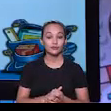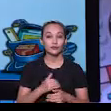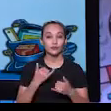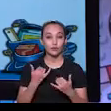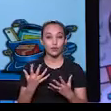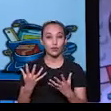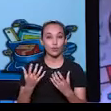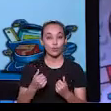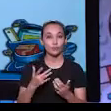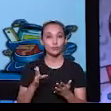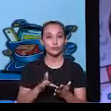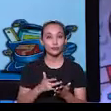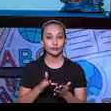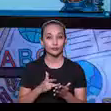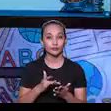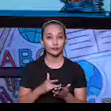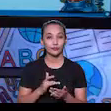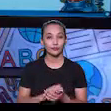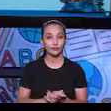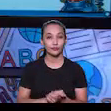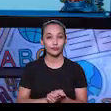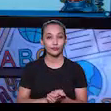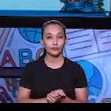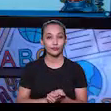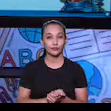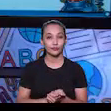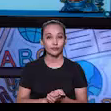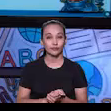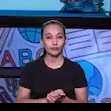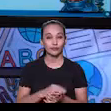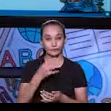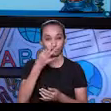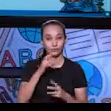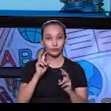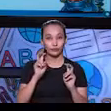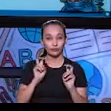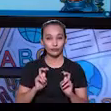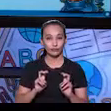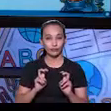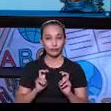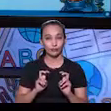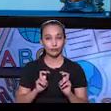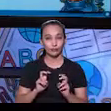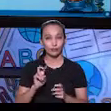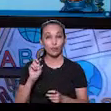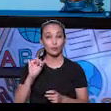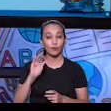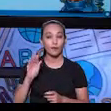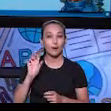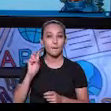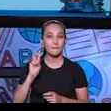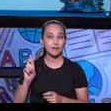А теперь возьмите свои тетрадочки, выпрямили спиночку и напишем букву «Б».